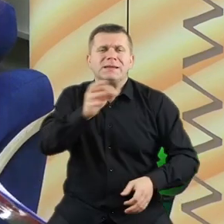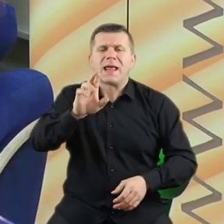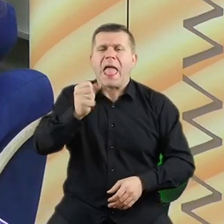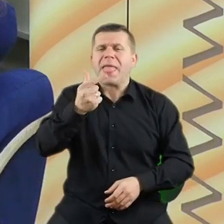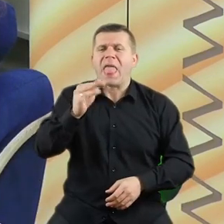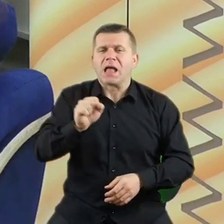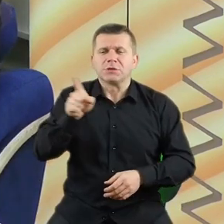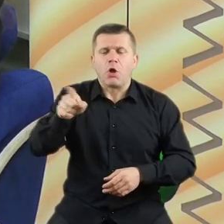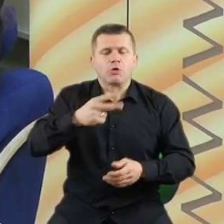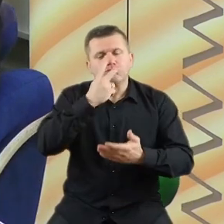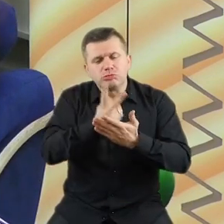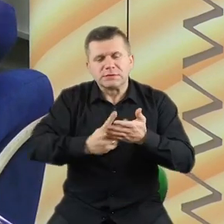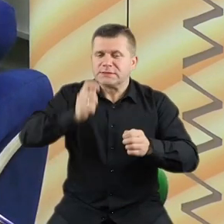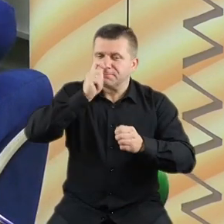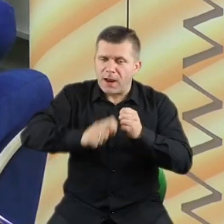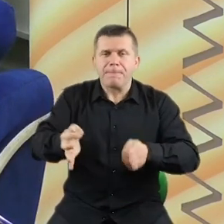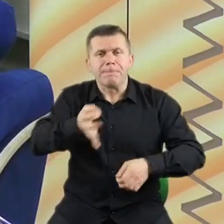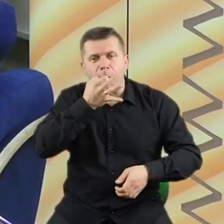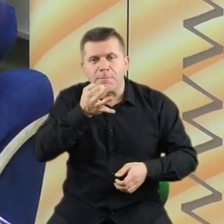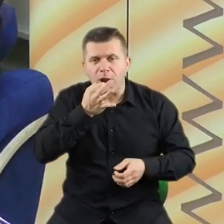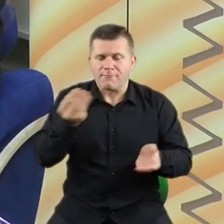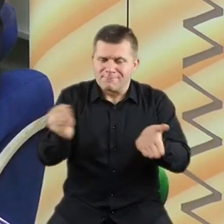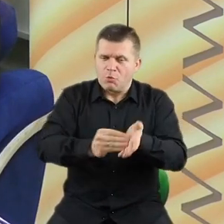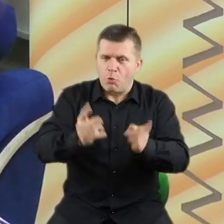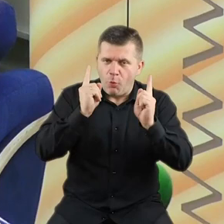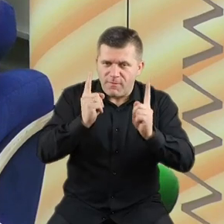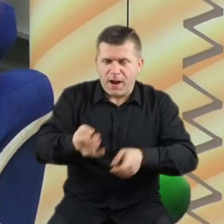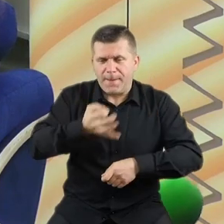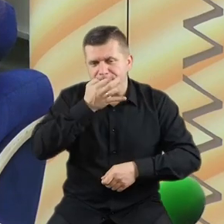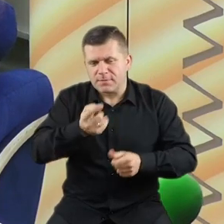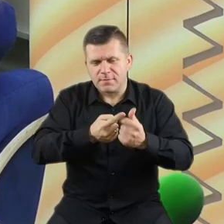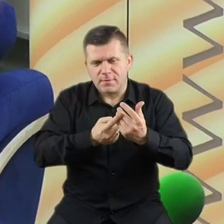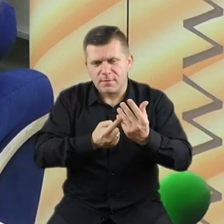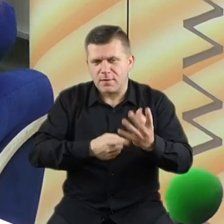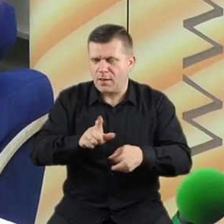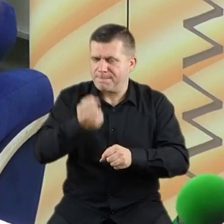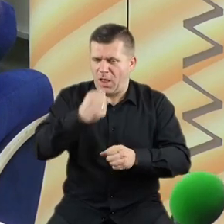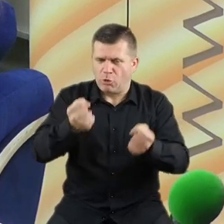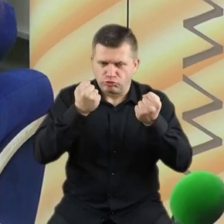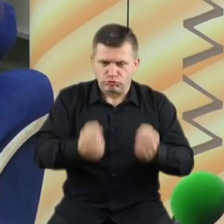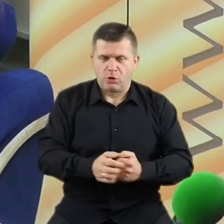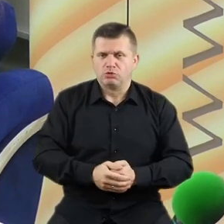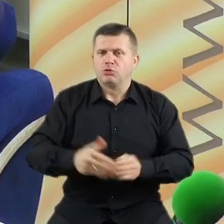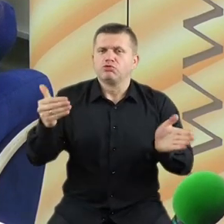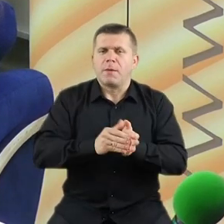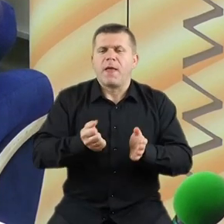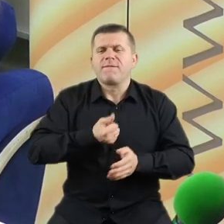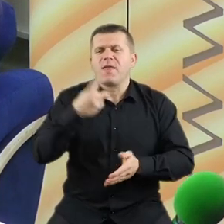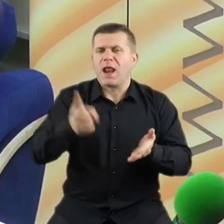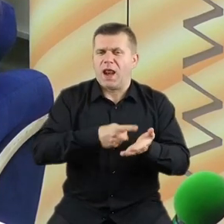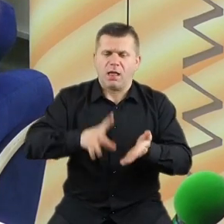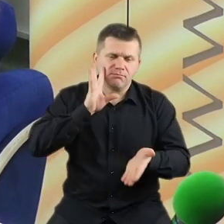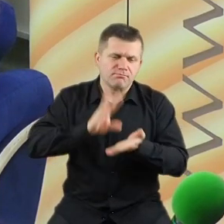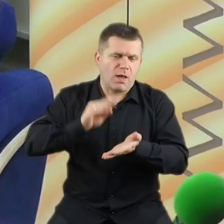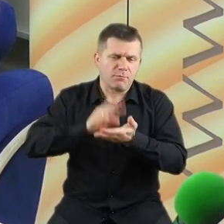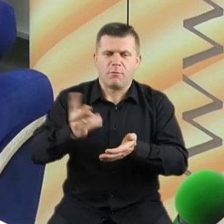wtedy czytają poprawki, uwagi, pytania, to jest też bardzo ciężkie, bo trzeba czytać wielokrotnie